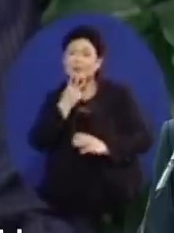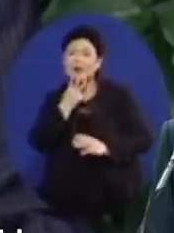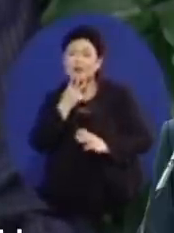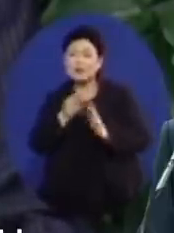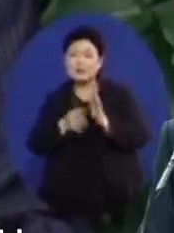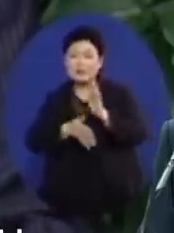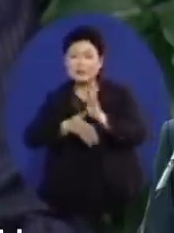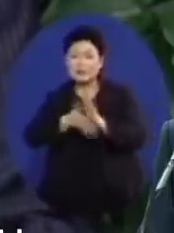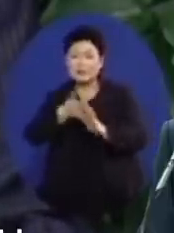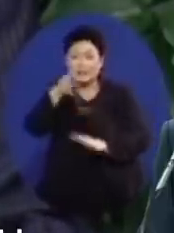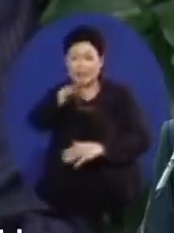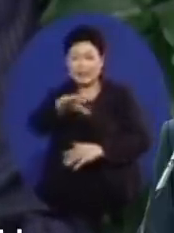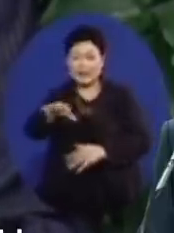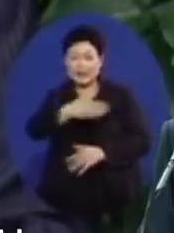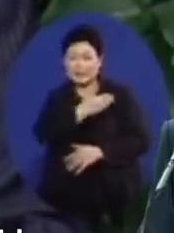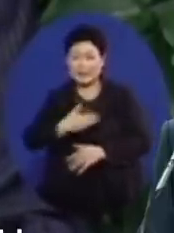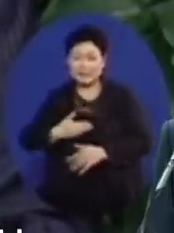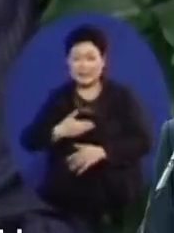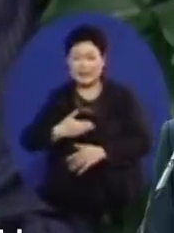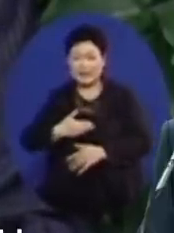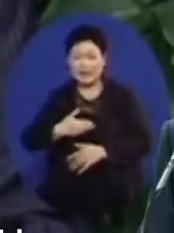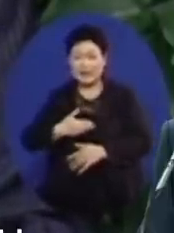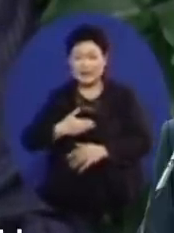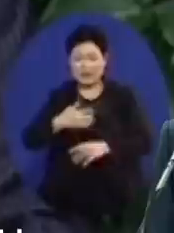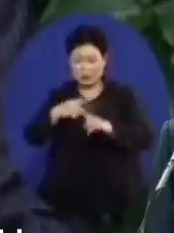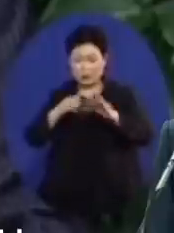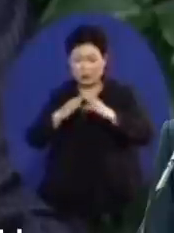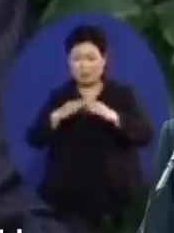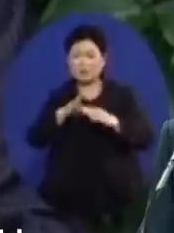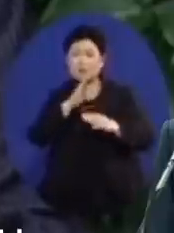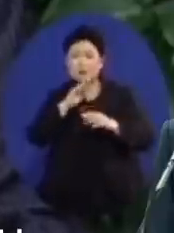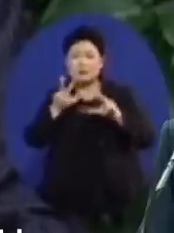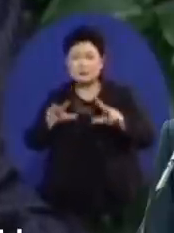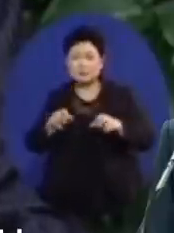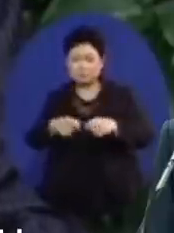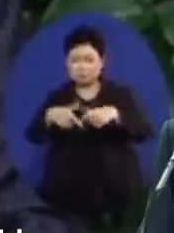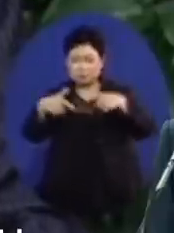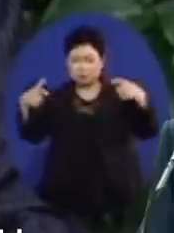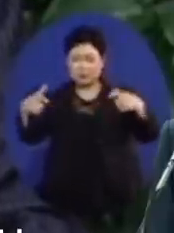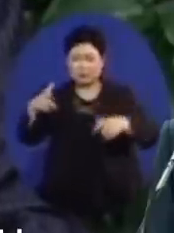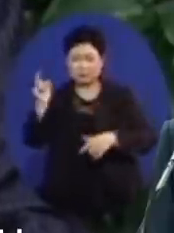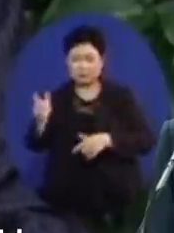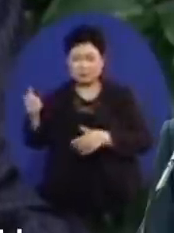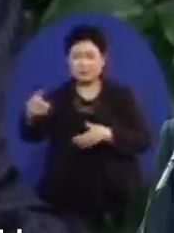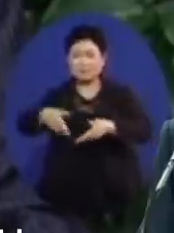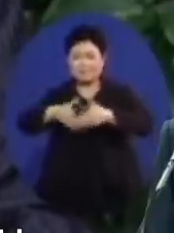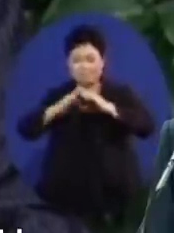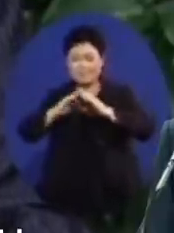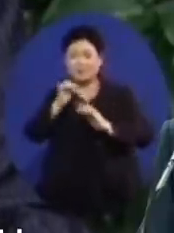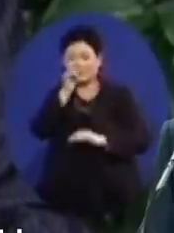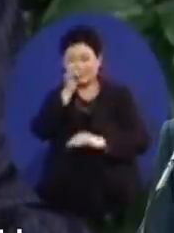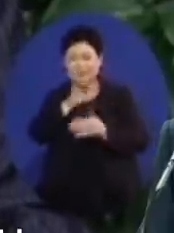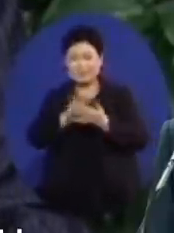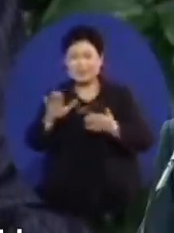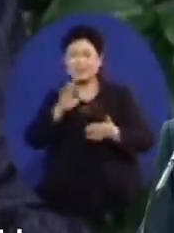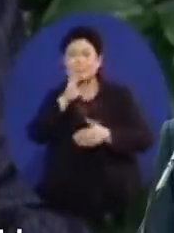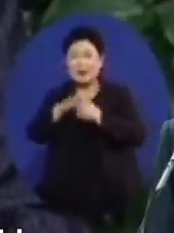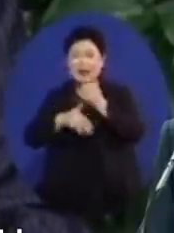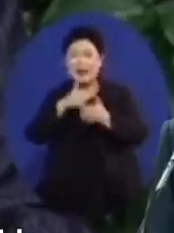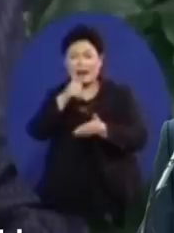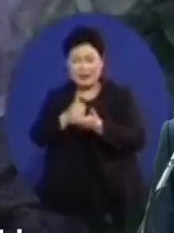독립한 내 제자교회가 엄청나게 잘 자라고 튼튼하게 쓰이다. 이게 바로 하나님이